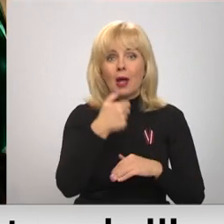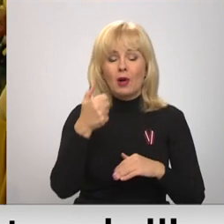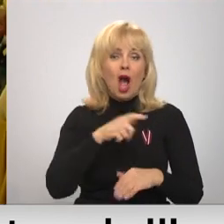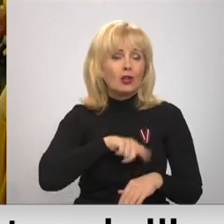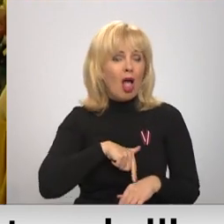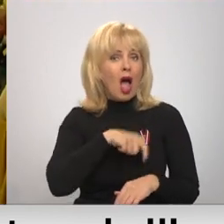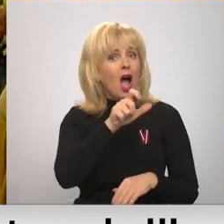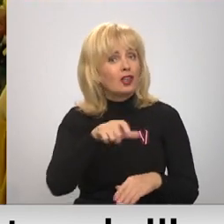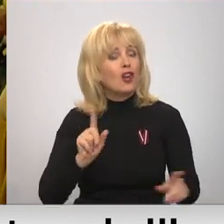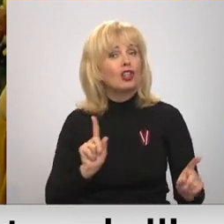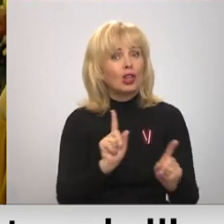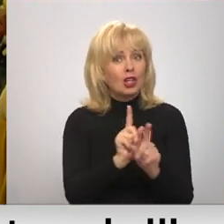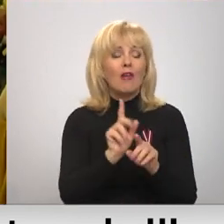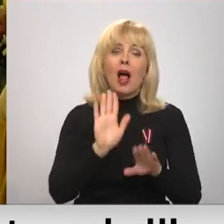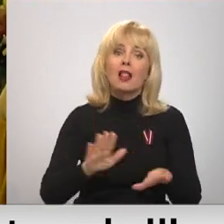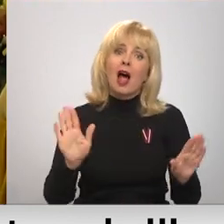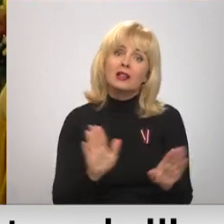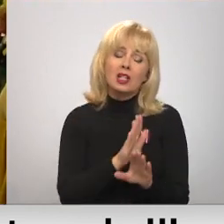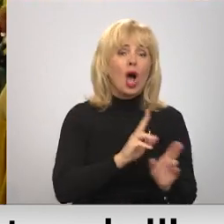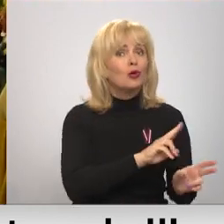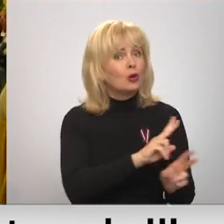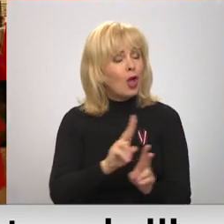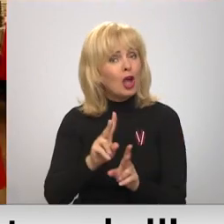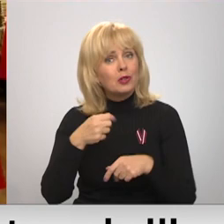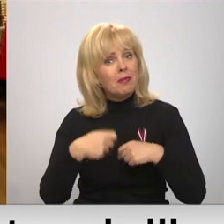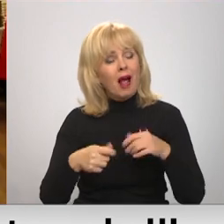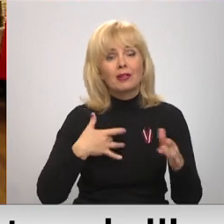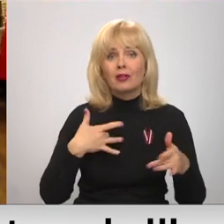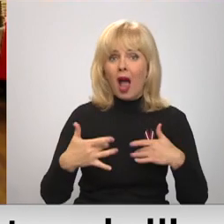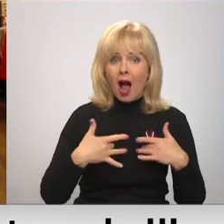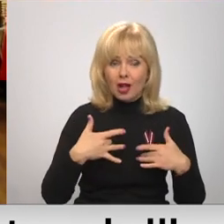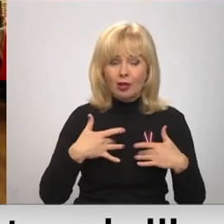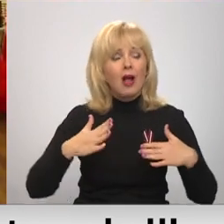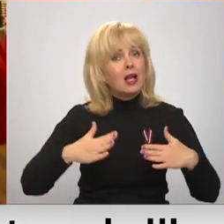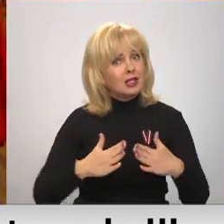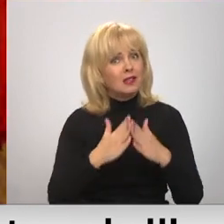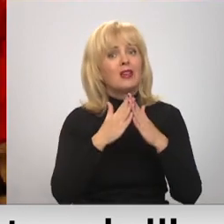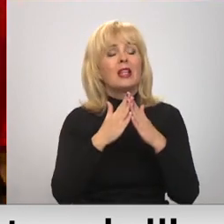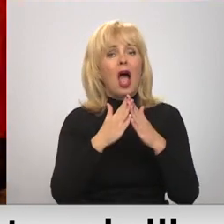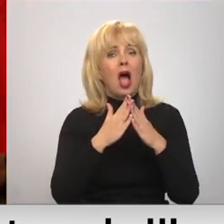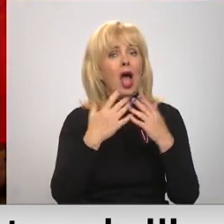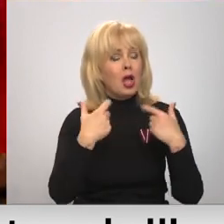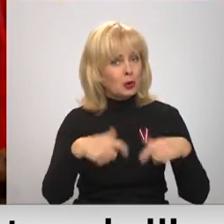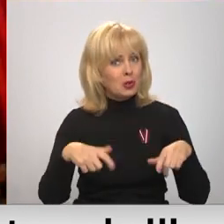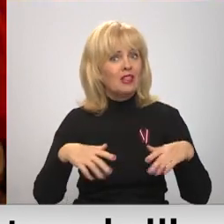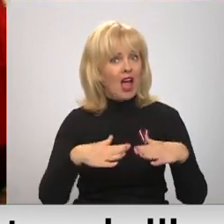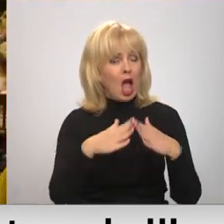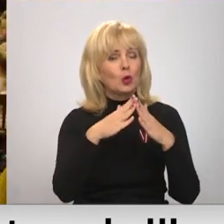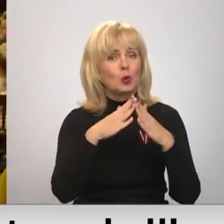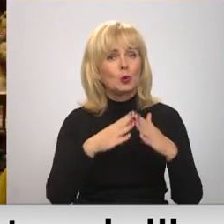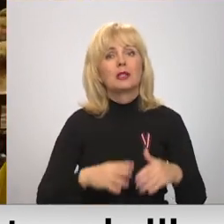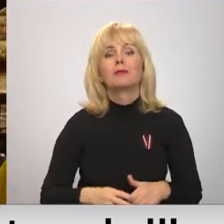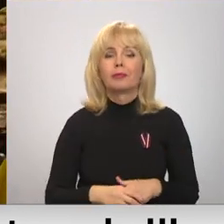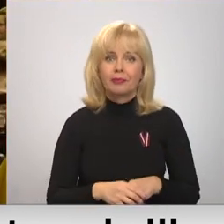latvieši tiekas, lai dziedātu, dejotu, spēlētu teātri un svinātu svētkus.